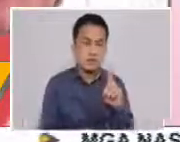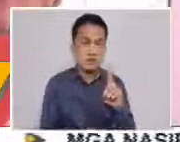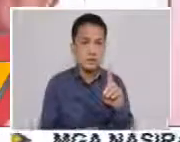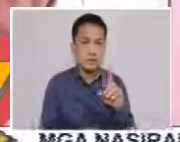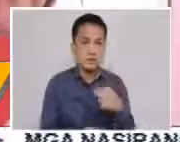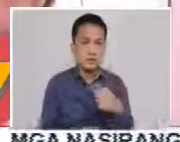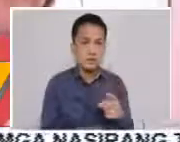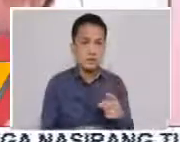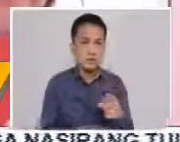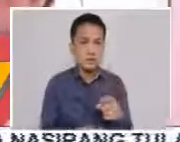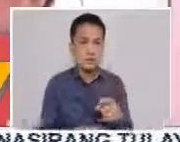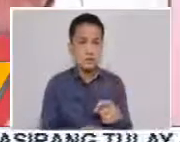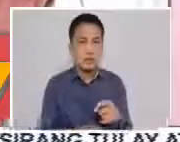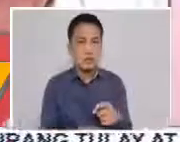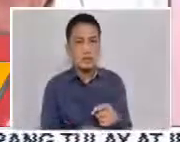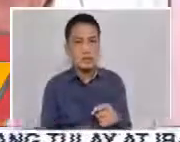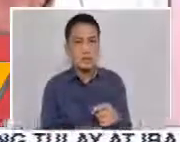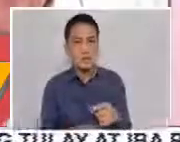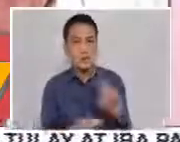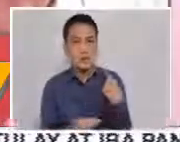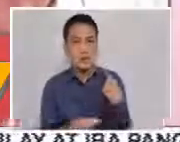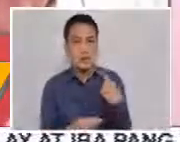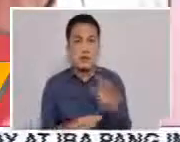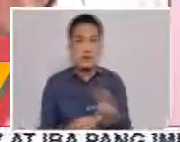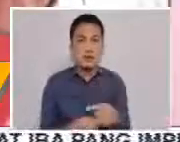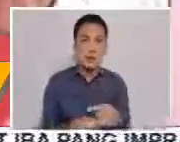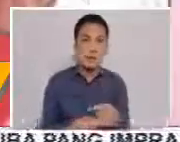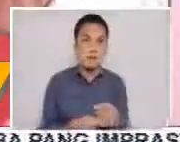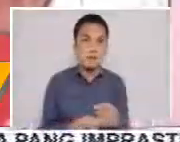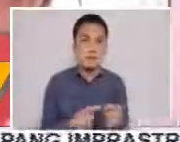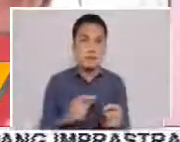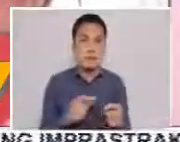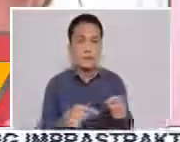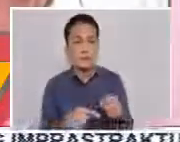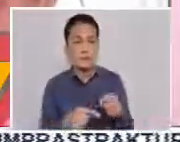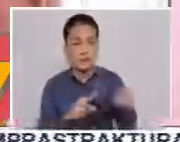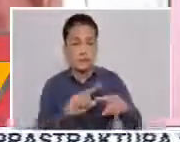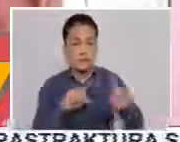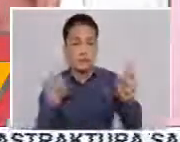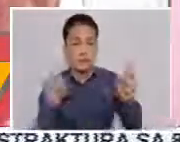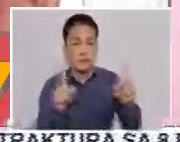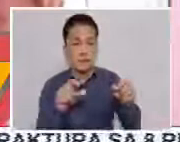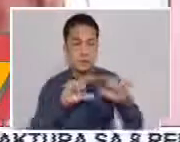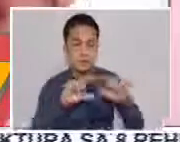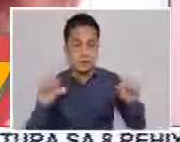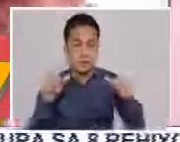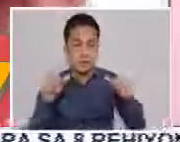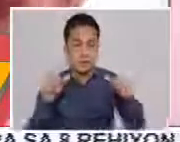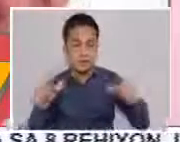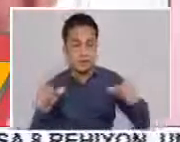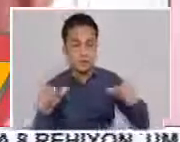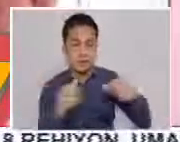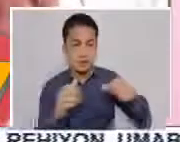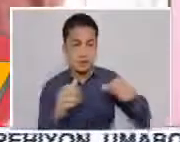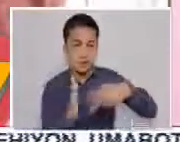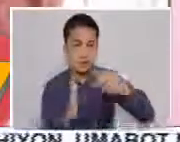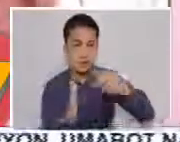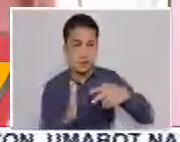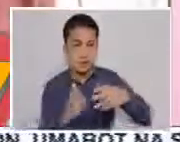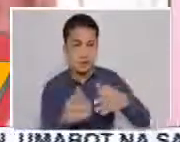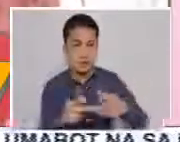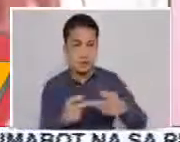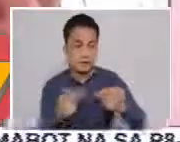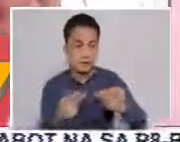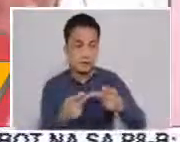at saka yung grupo po ng MPTC, yung easy trip po. Naantala lang po ngayon dahil dito po